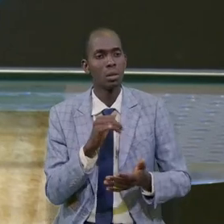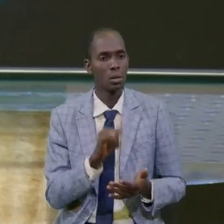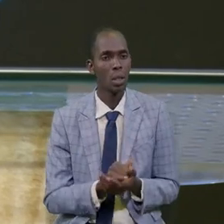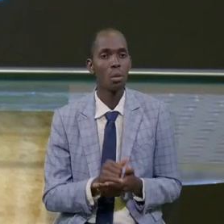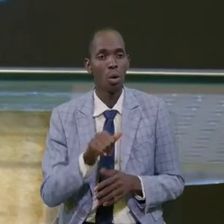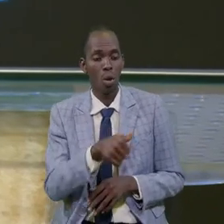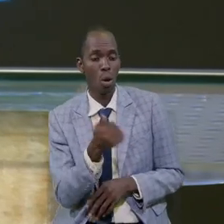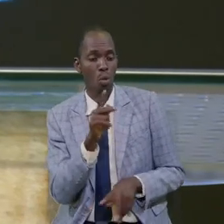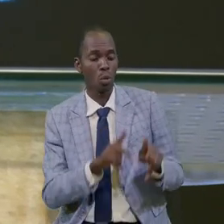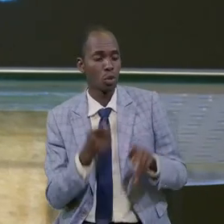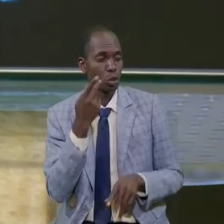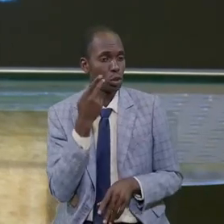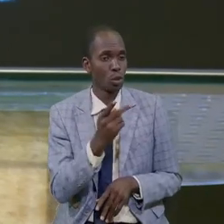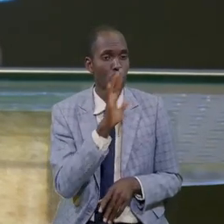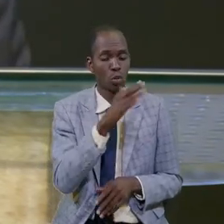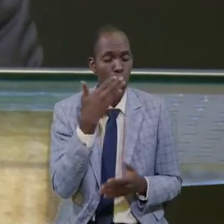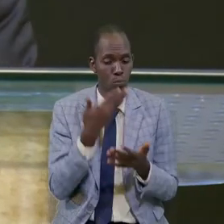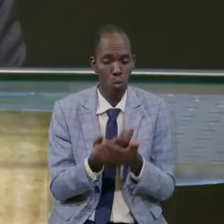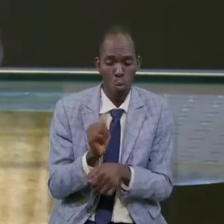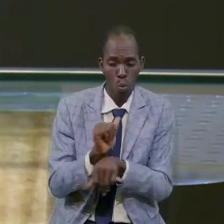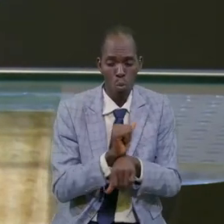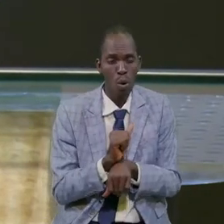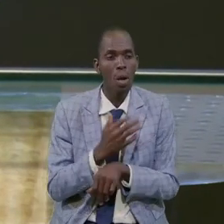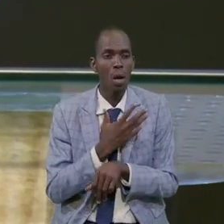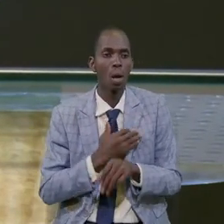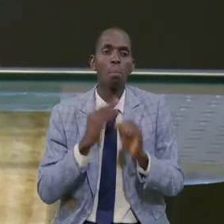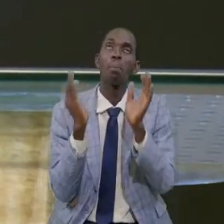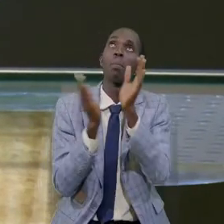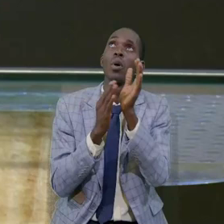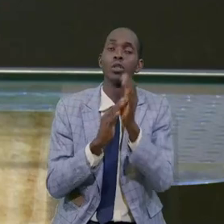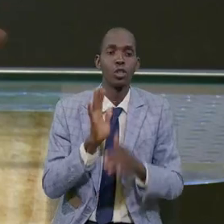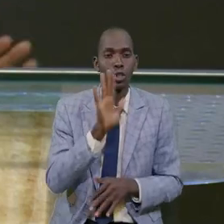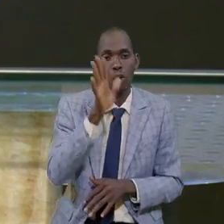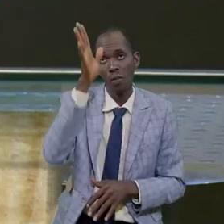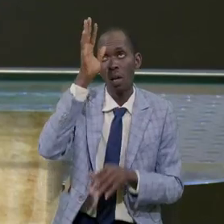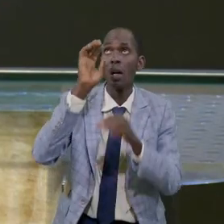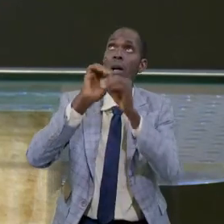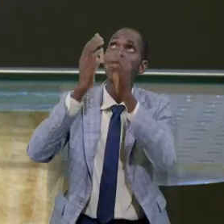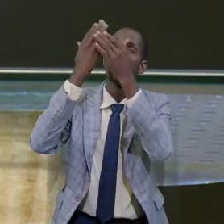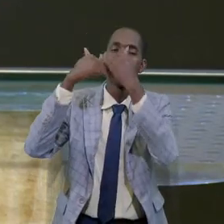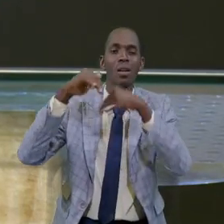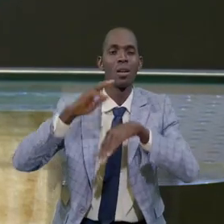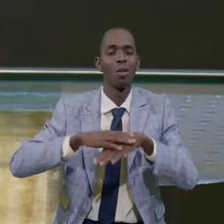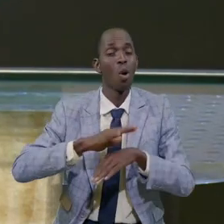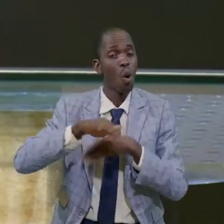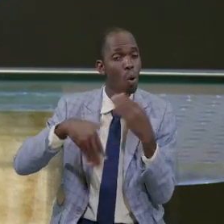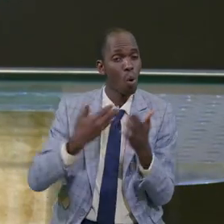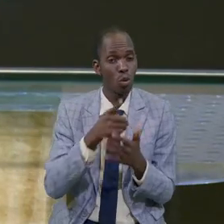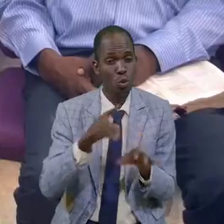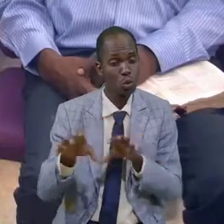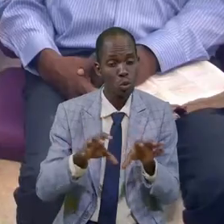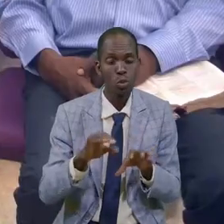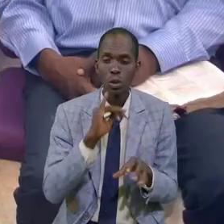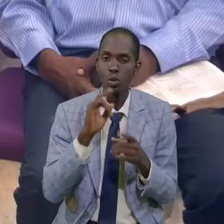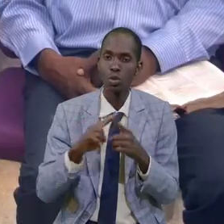les gens, qu'ils voient vos bonnes œuvres et qu'ils glorifient votre Père qui est dans les cieux. Alors, tout doit édifier